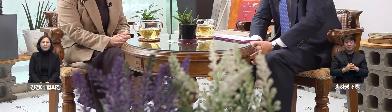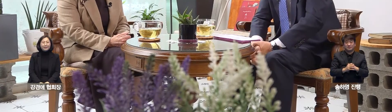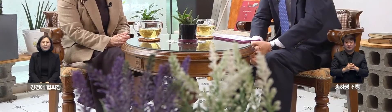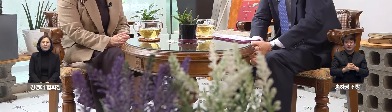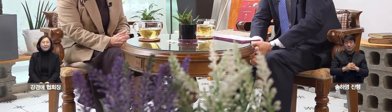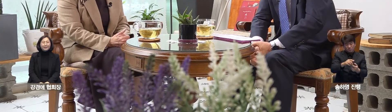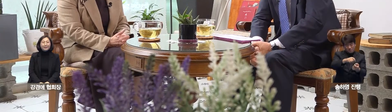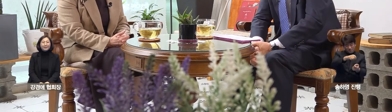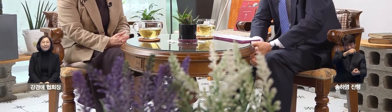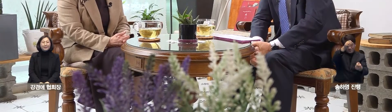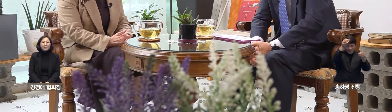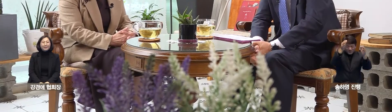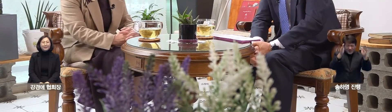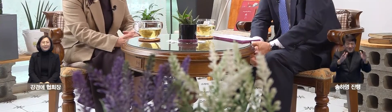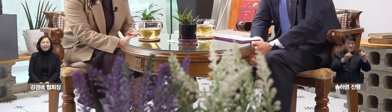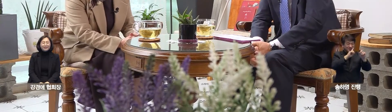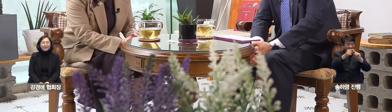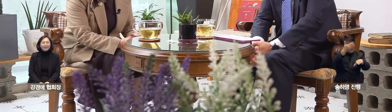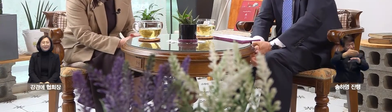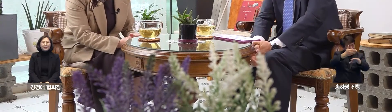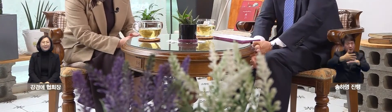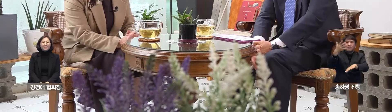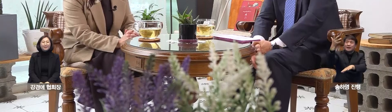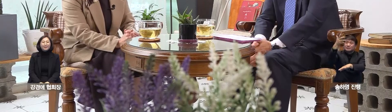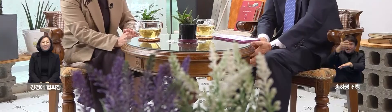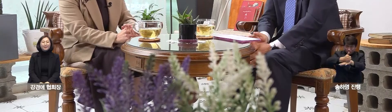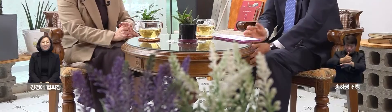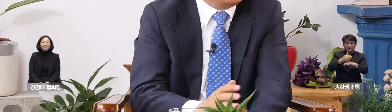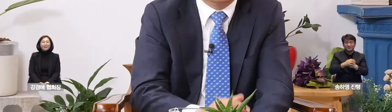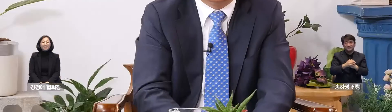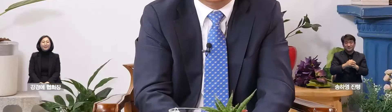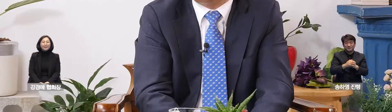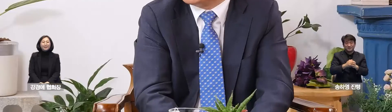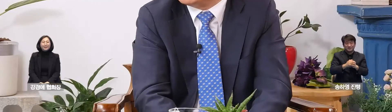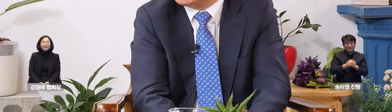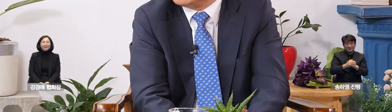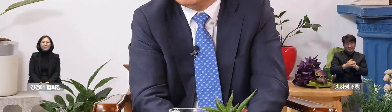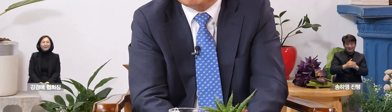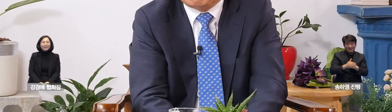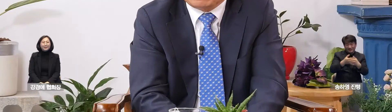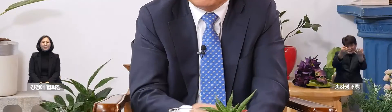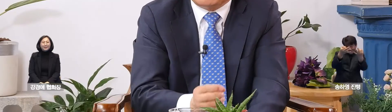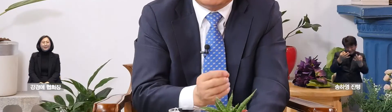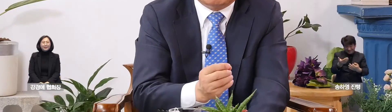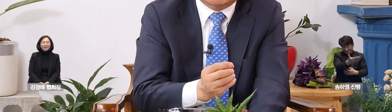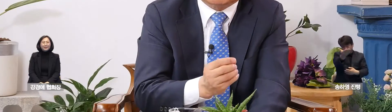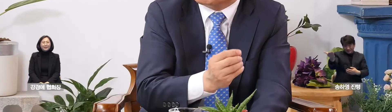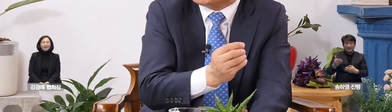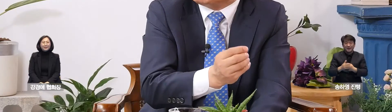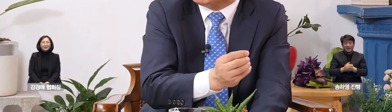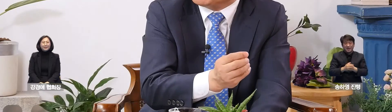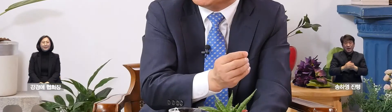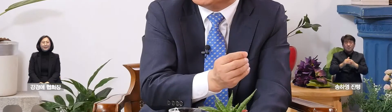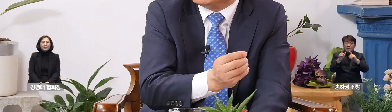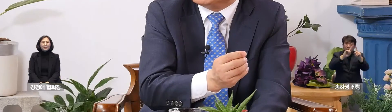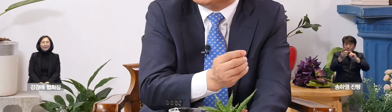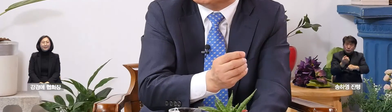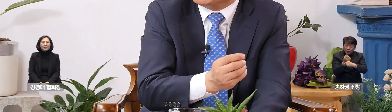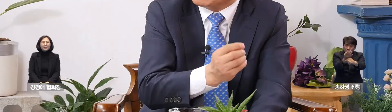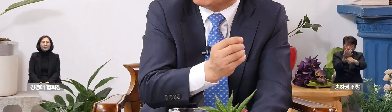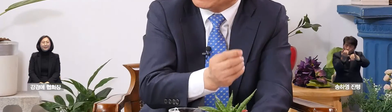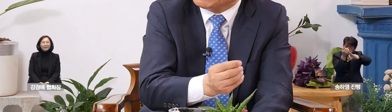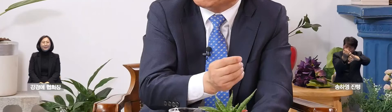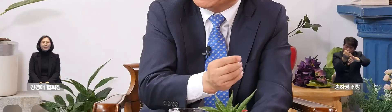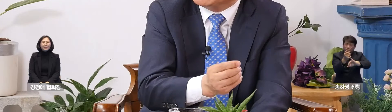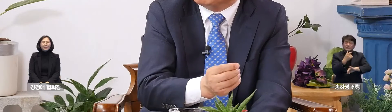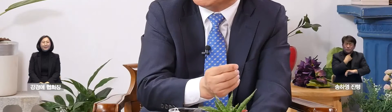장시간 말씀 감사한데요. 마지막으로 네. 우리 시청자 여러분한테 이 말씀 꼭 드리고 싶다